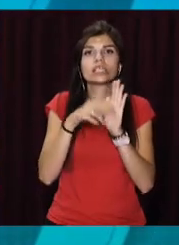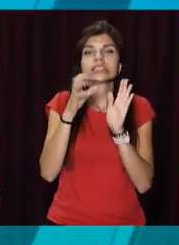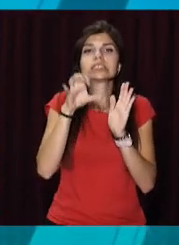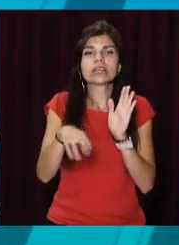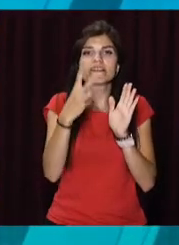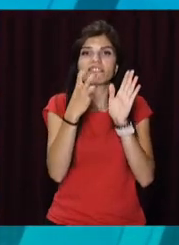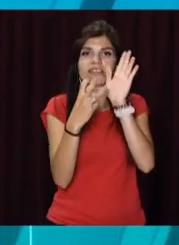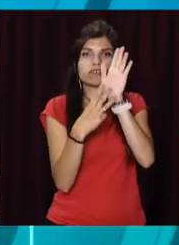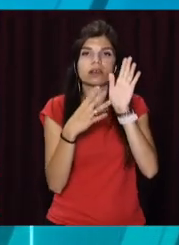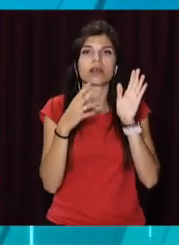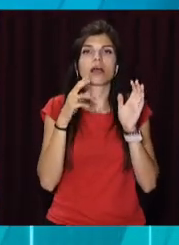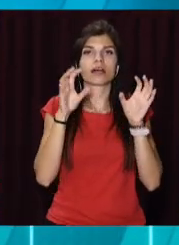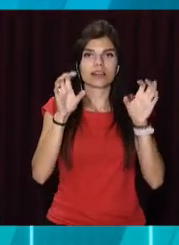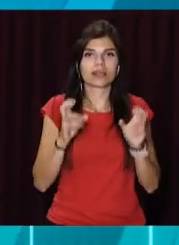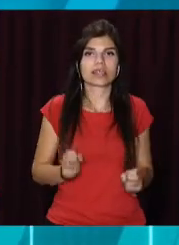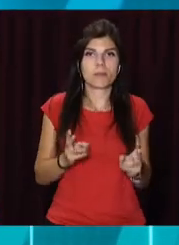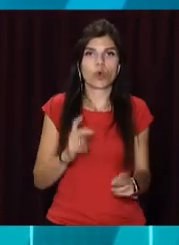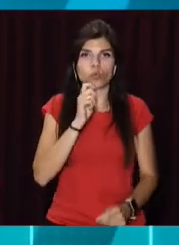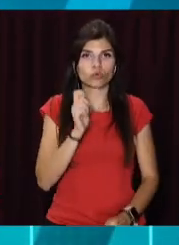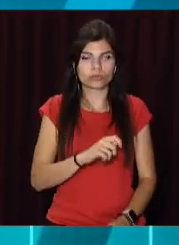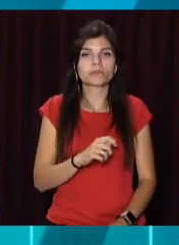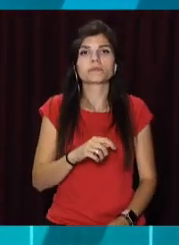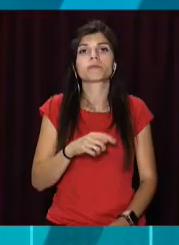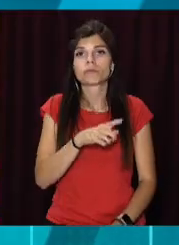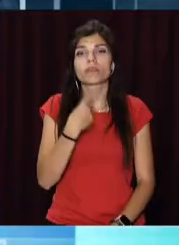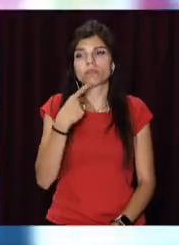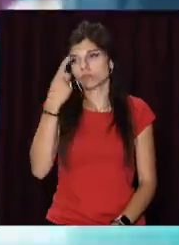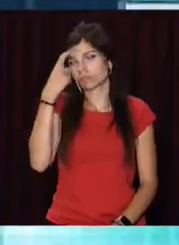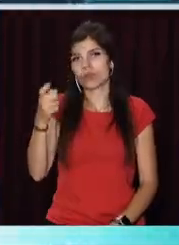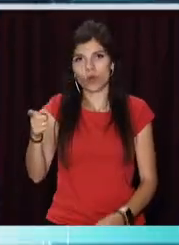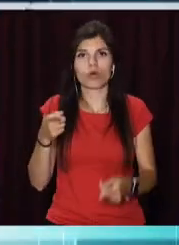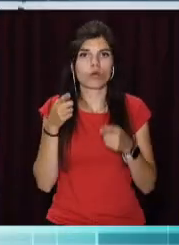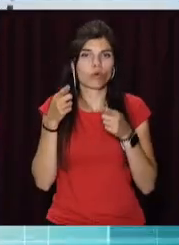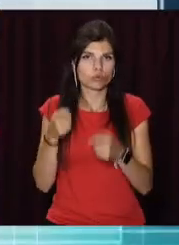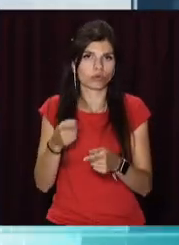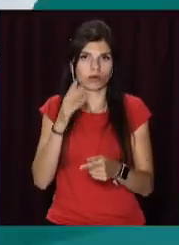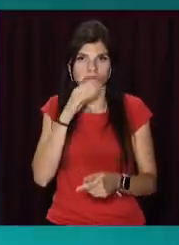208 КПК України. В рамках кримінального провадження йому повідомлено про підозру.